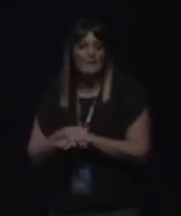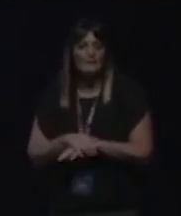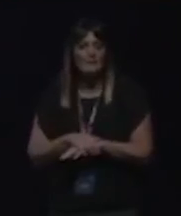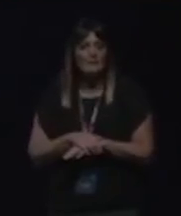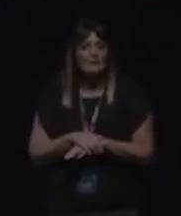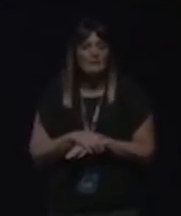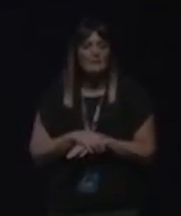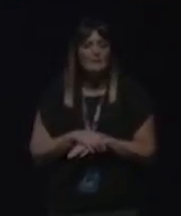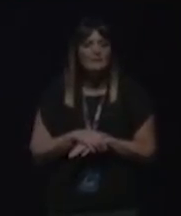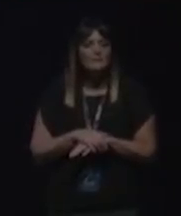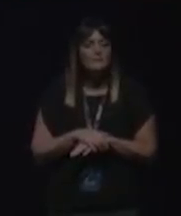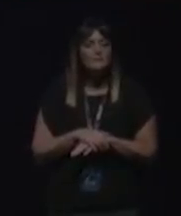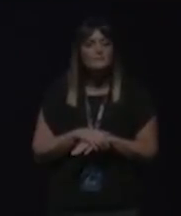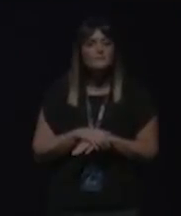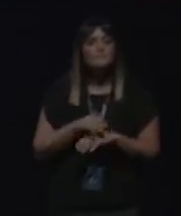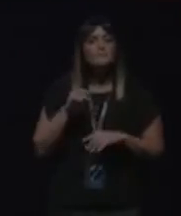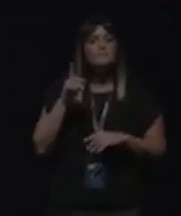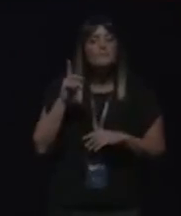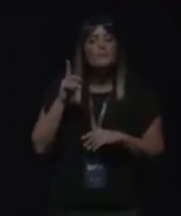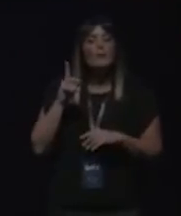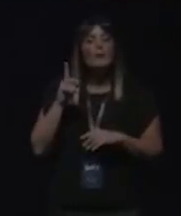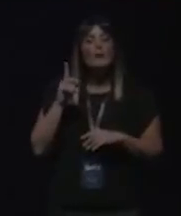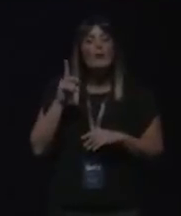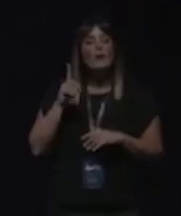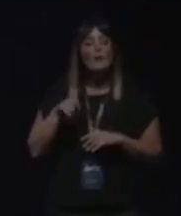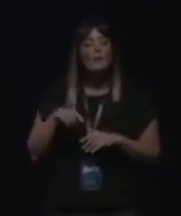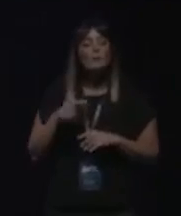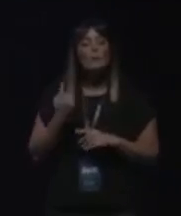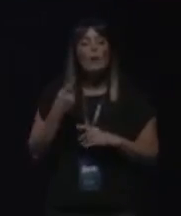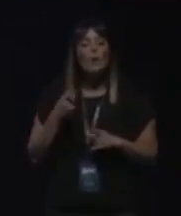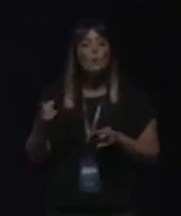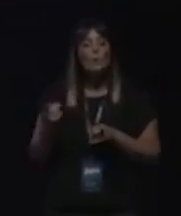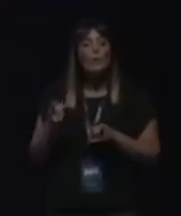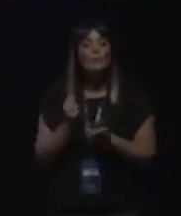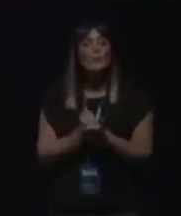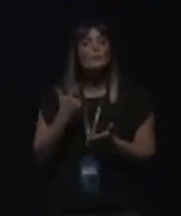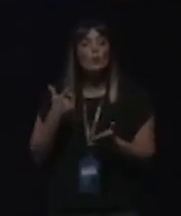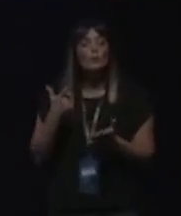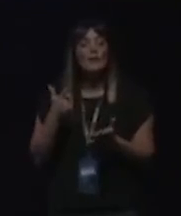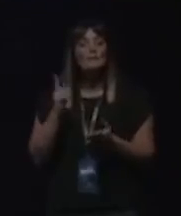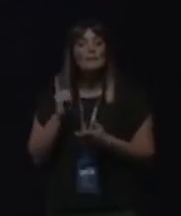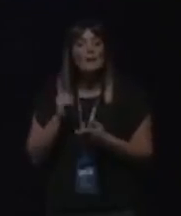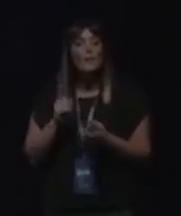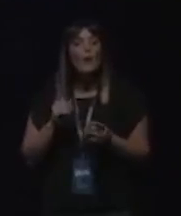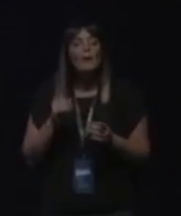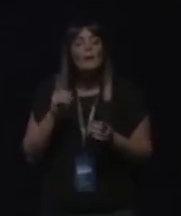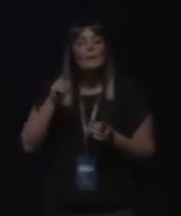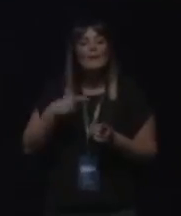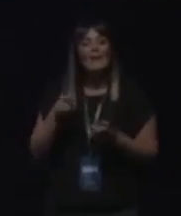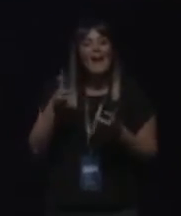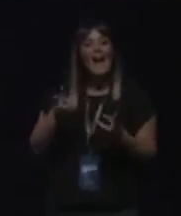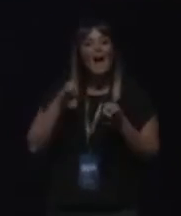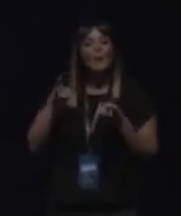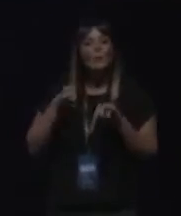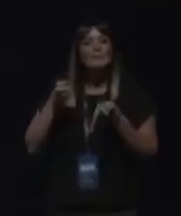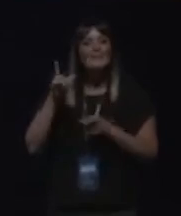whistleblower, che è uno dei momenti più significativi per acquisire segnalazioni nell'ambito degli enti privati